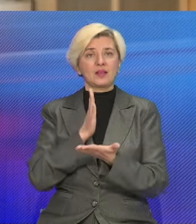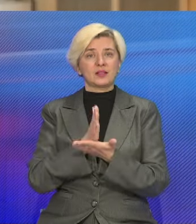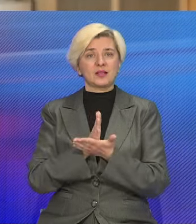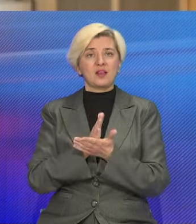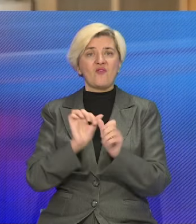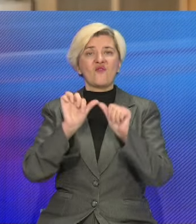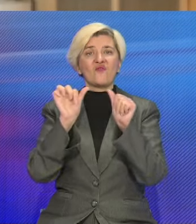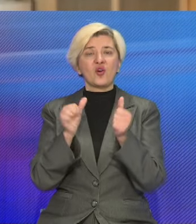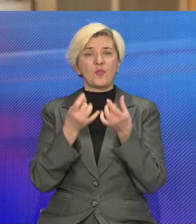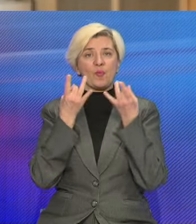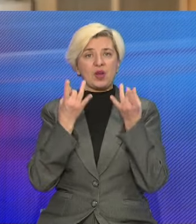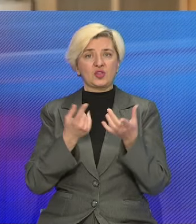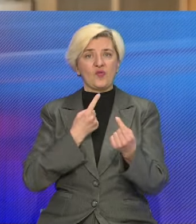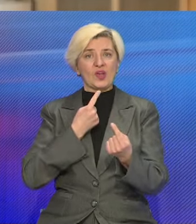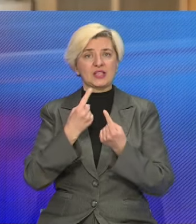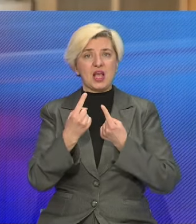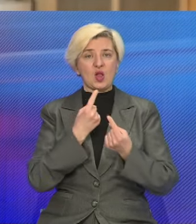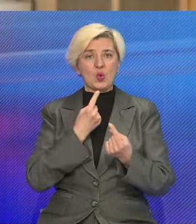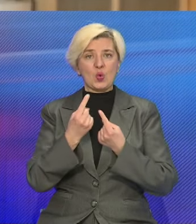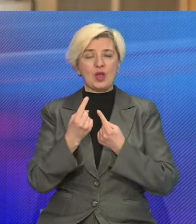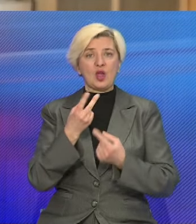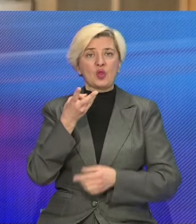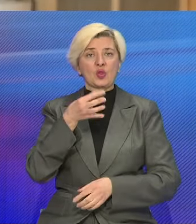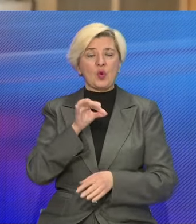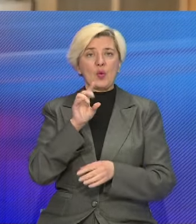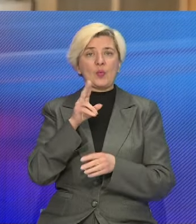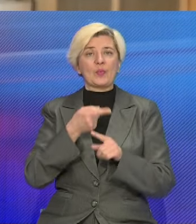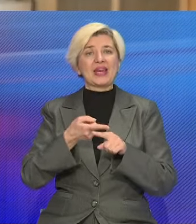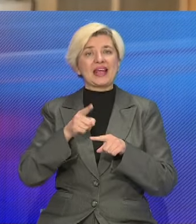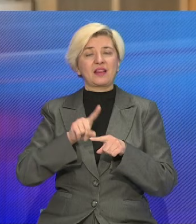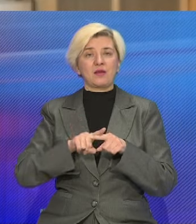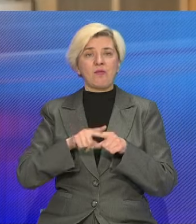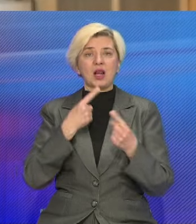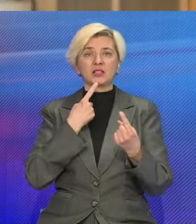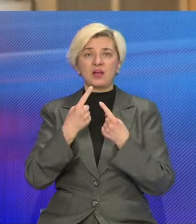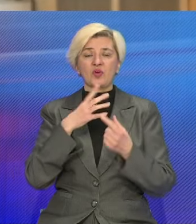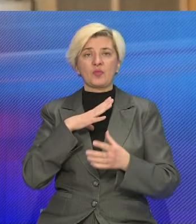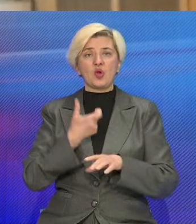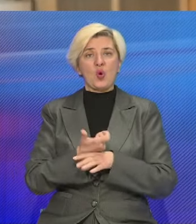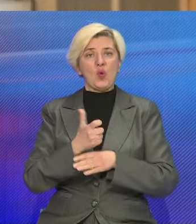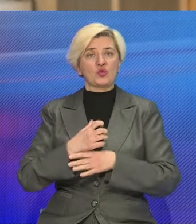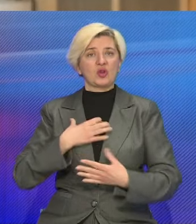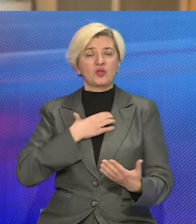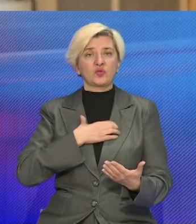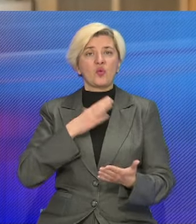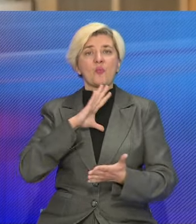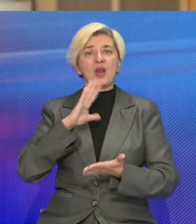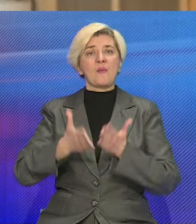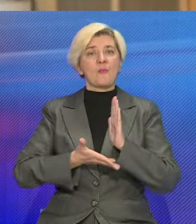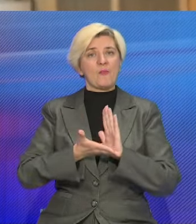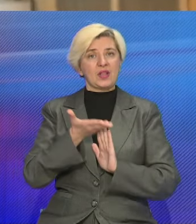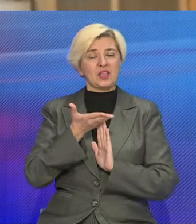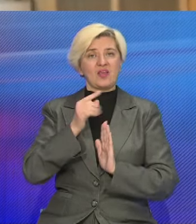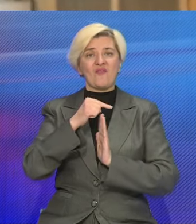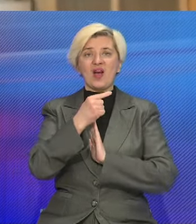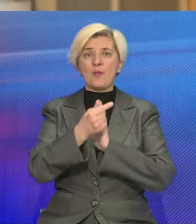діалога. Але при цьому розговор оказався дуже конструктивним. Були подняті питання не тільки виборів предстоярщих,